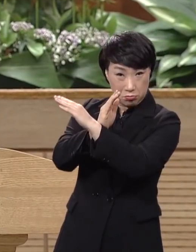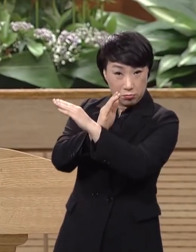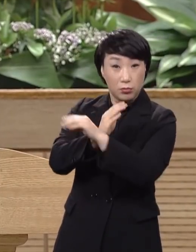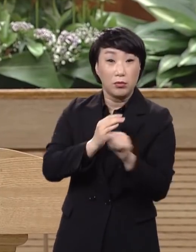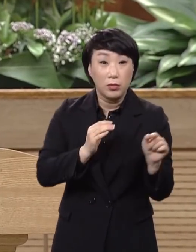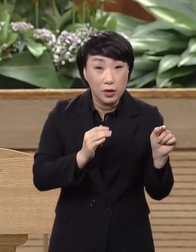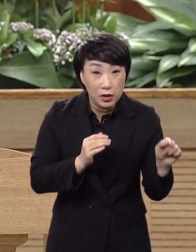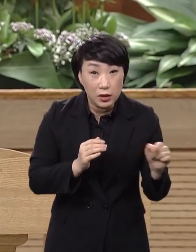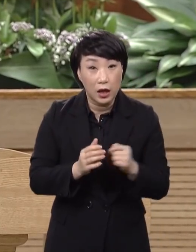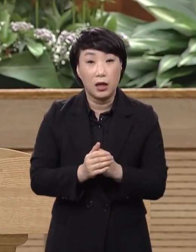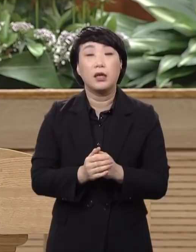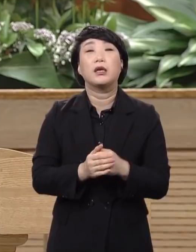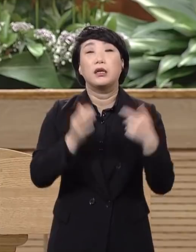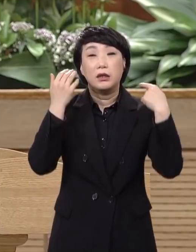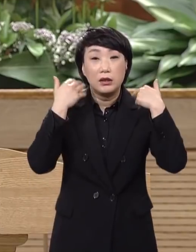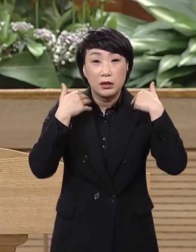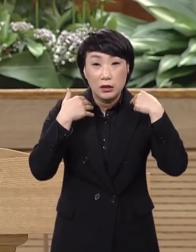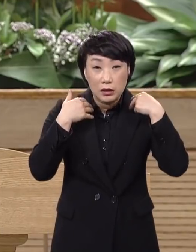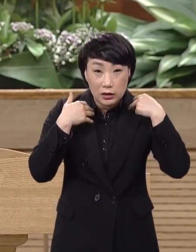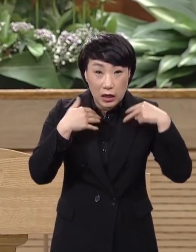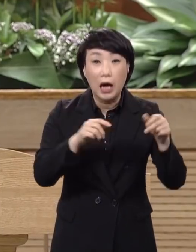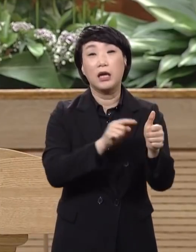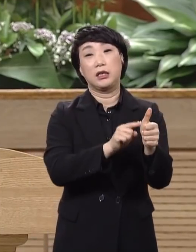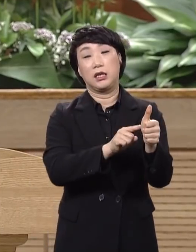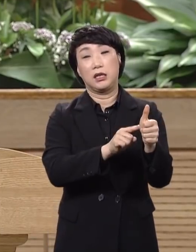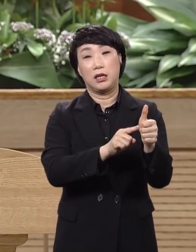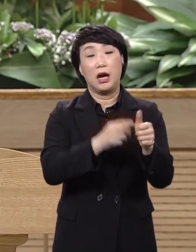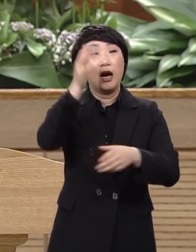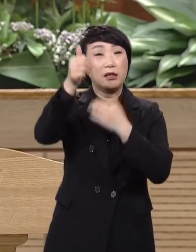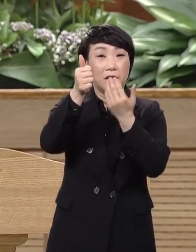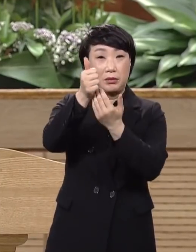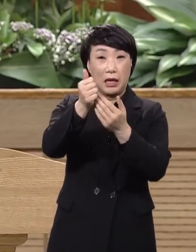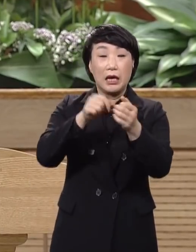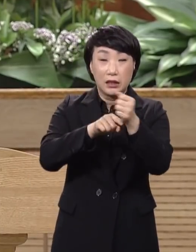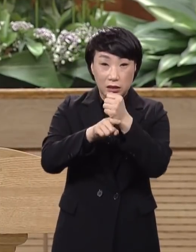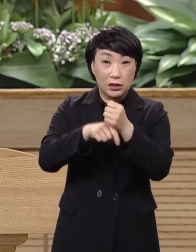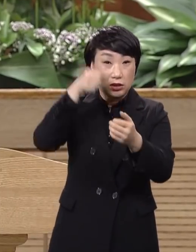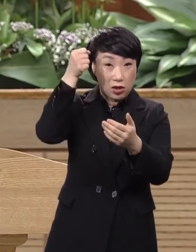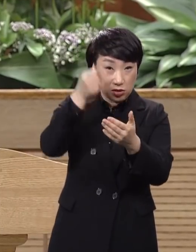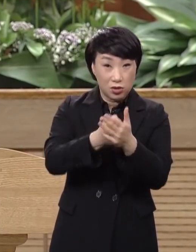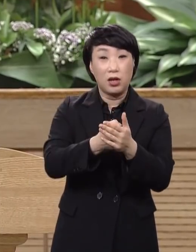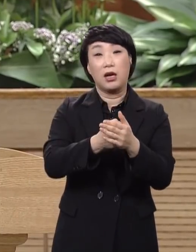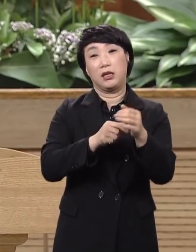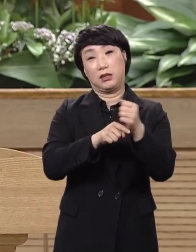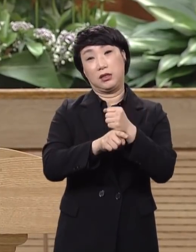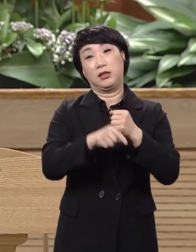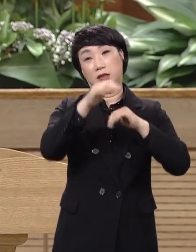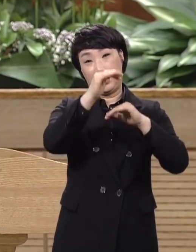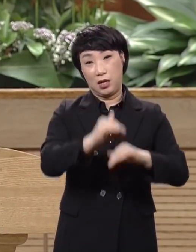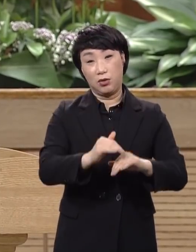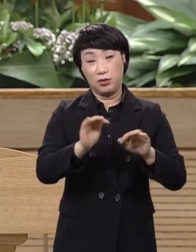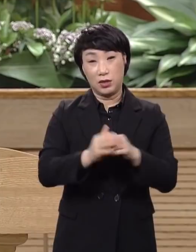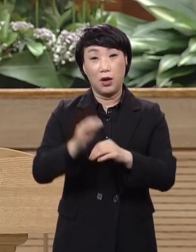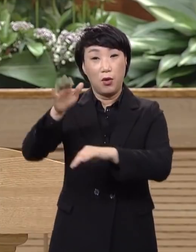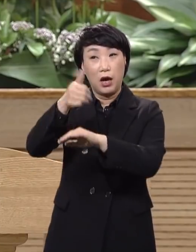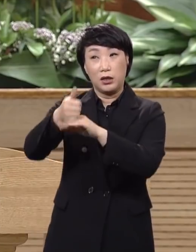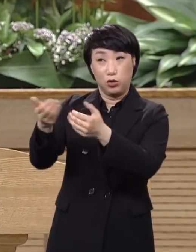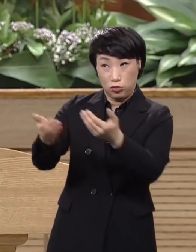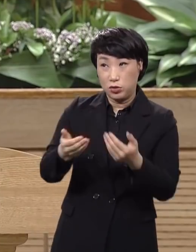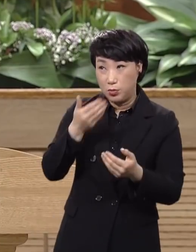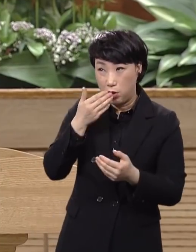하는 것이 다니엘의 하나님 앞에 정한 뜻, 왕의 진미를